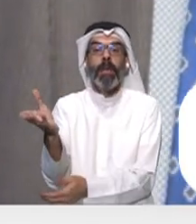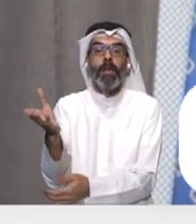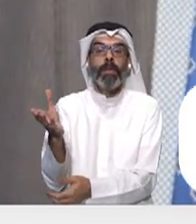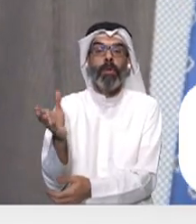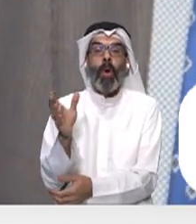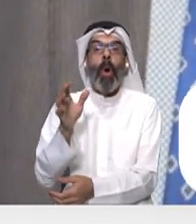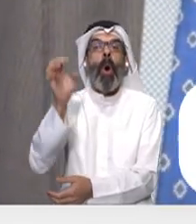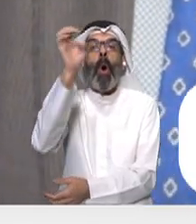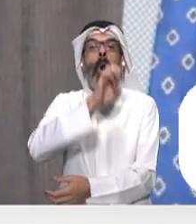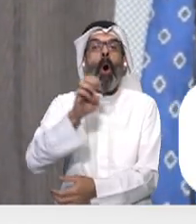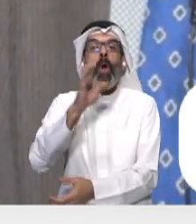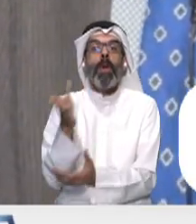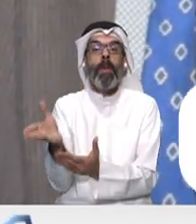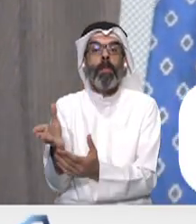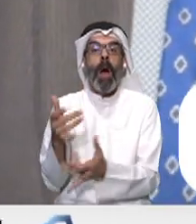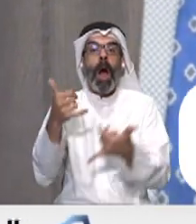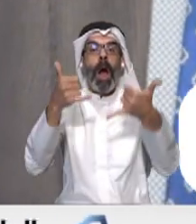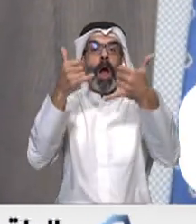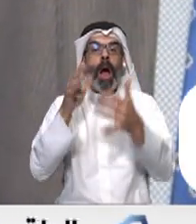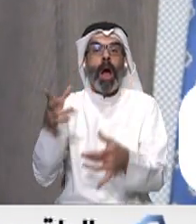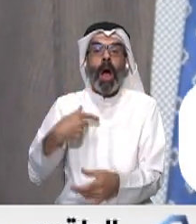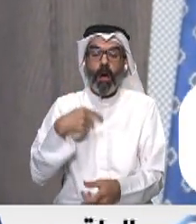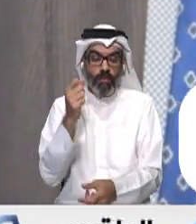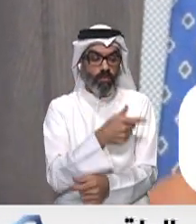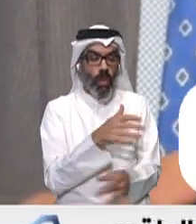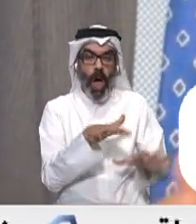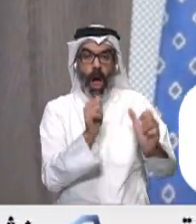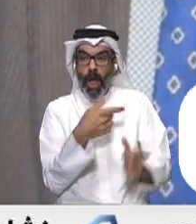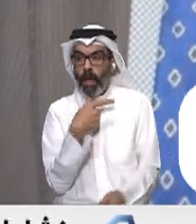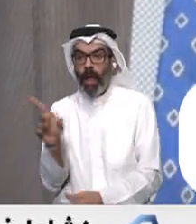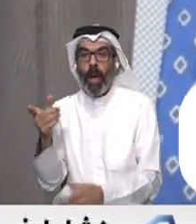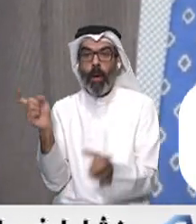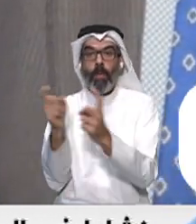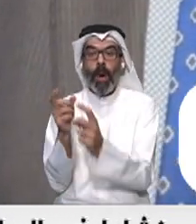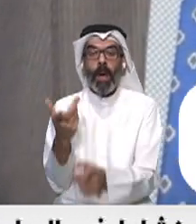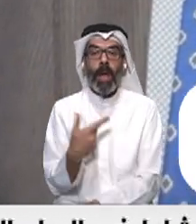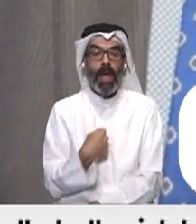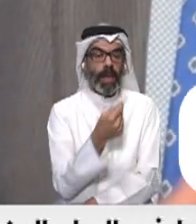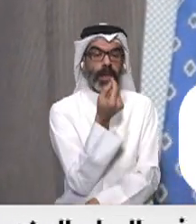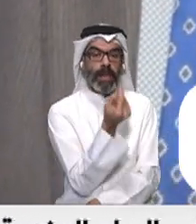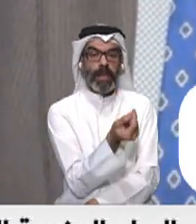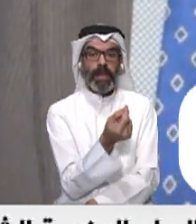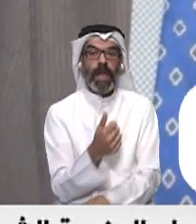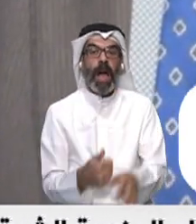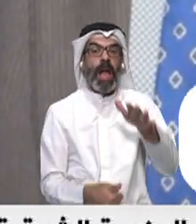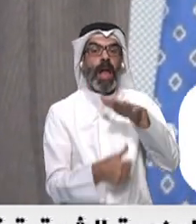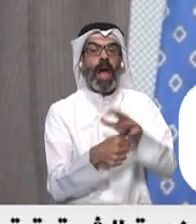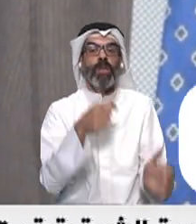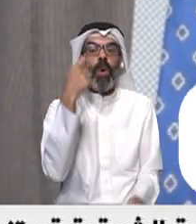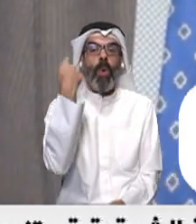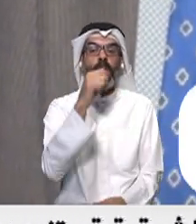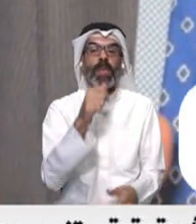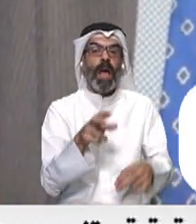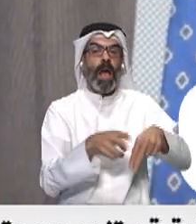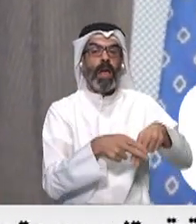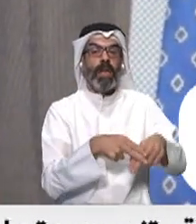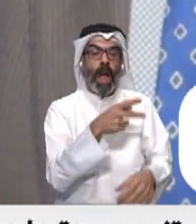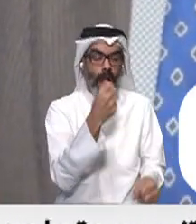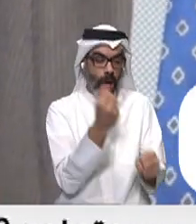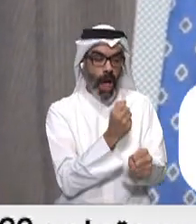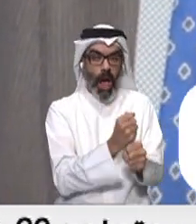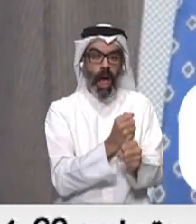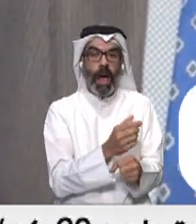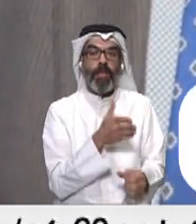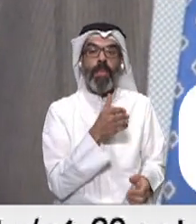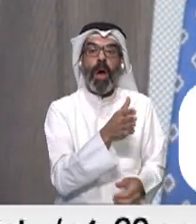انه يشجع ارسنال بشكل كبير تحدث عن انه طلب من رئيس الوزراء الاسرائيلي بضروره العمل على خفض